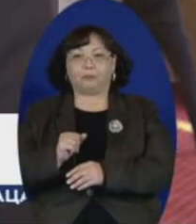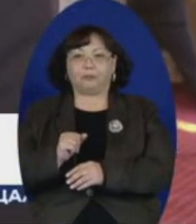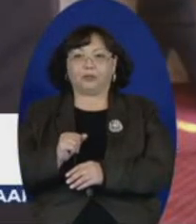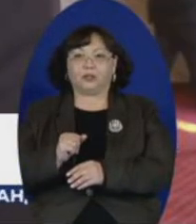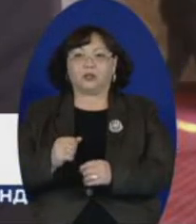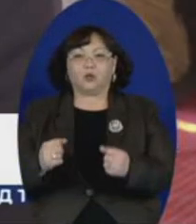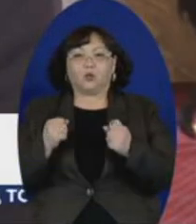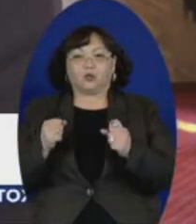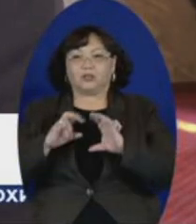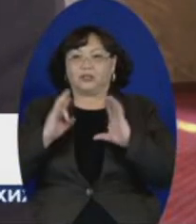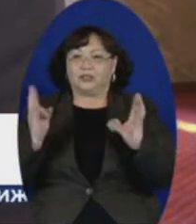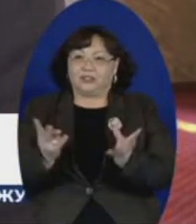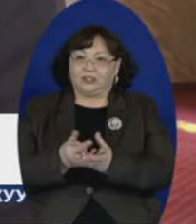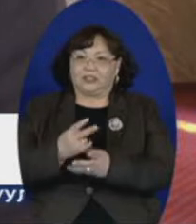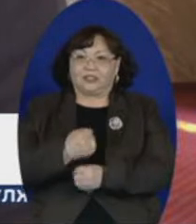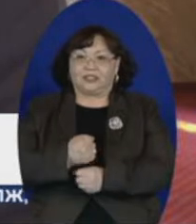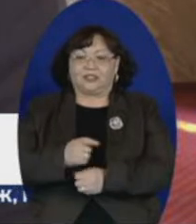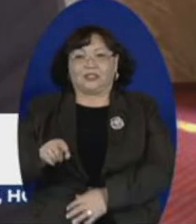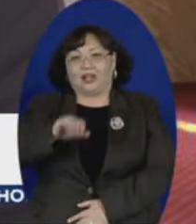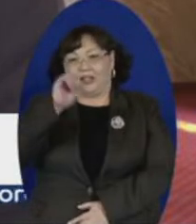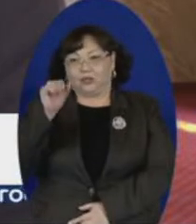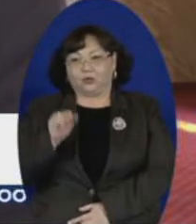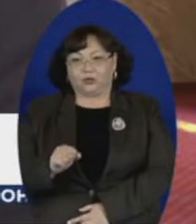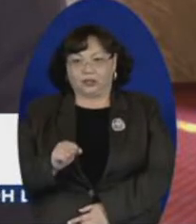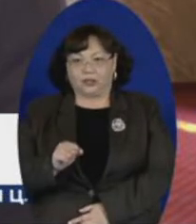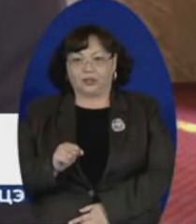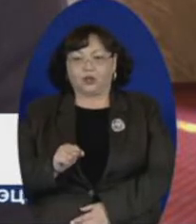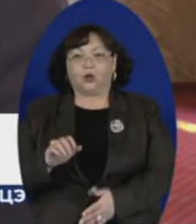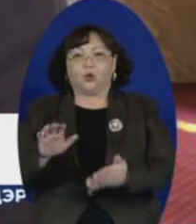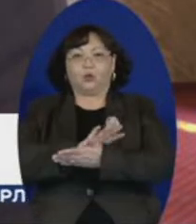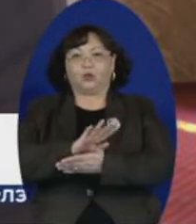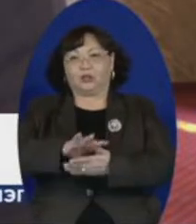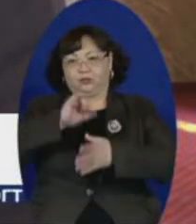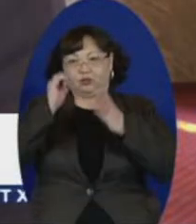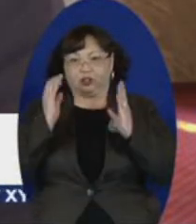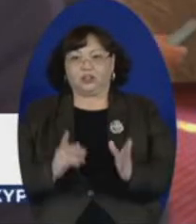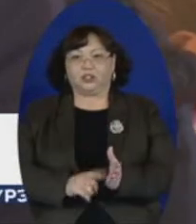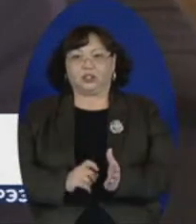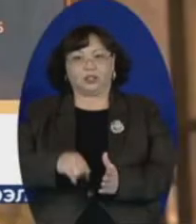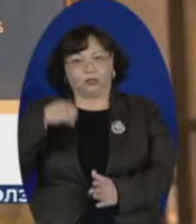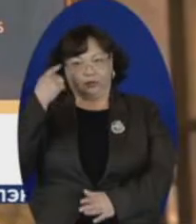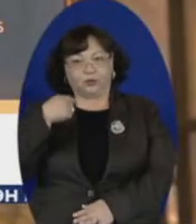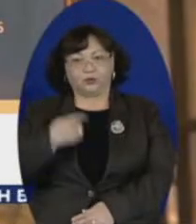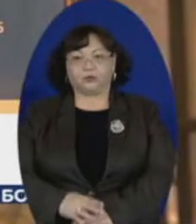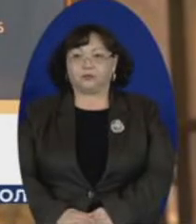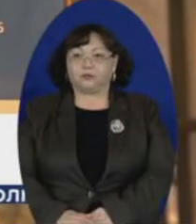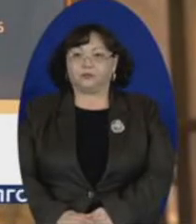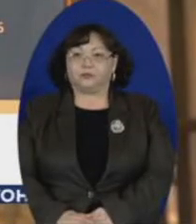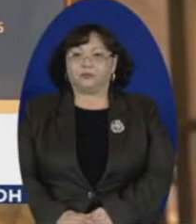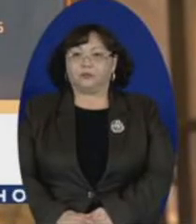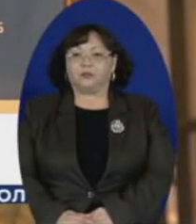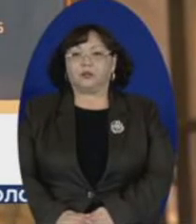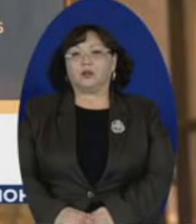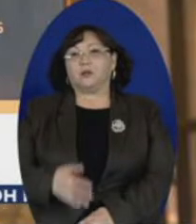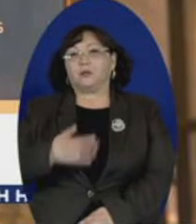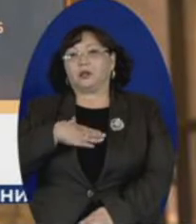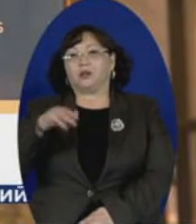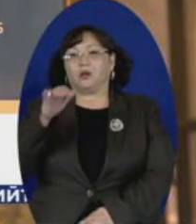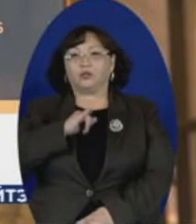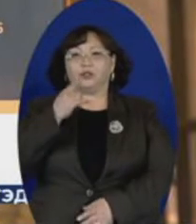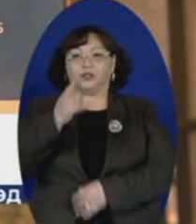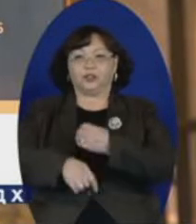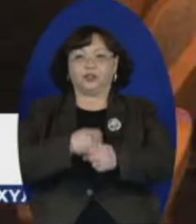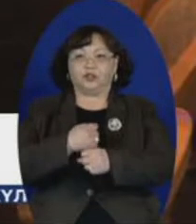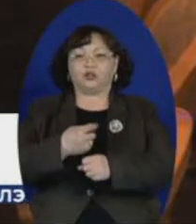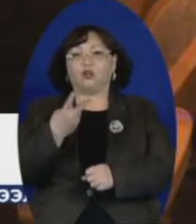хүчээ нэгтгээд энэ асуудлыг одоо маш шүрхэ шийдвэрлэх хэрэгтэй гэж бодож байна. Манай улс жилд 20-25 сая